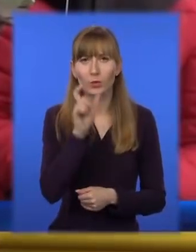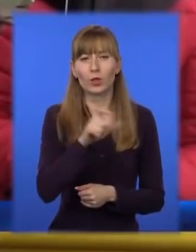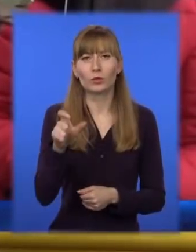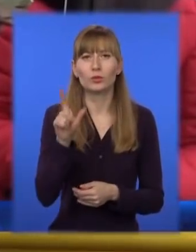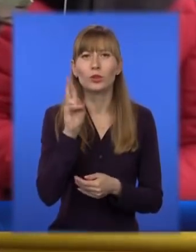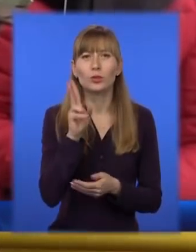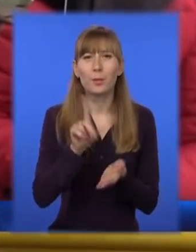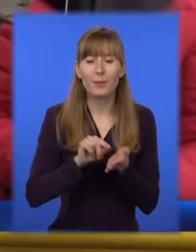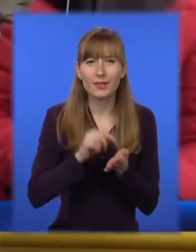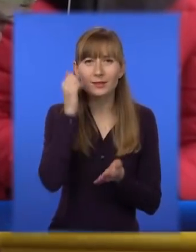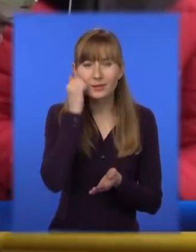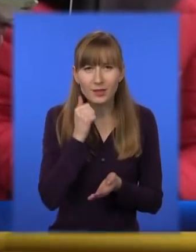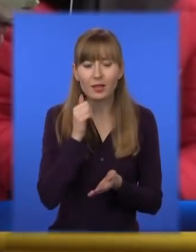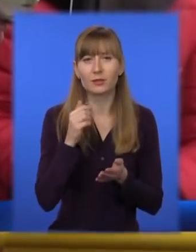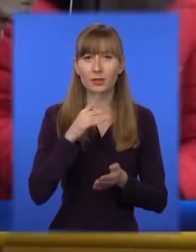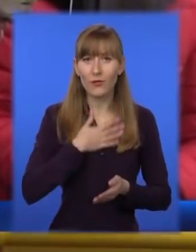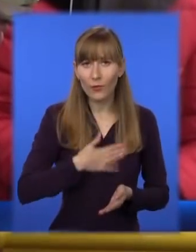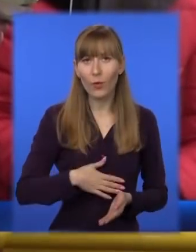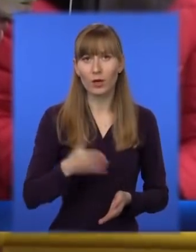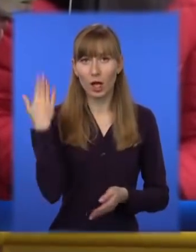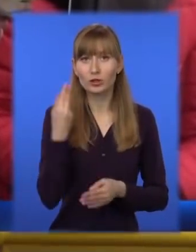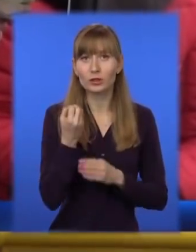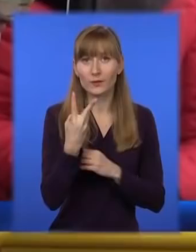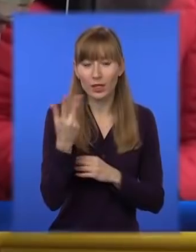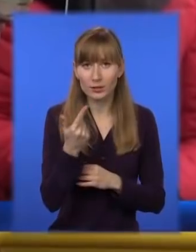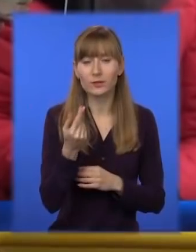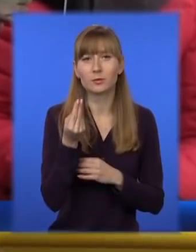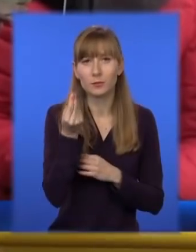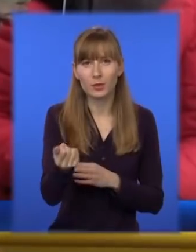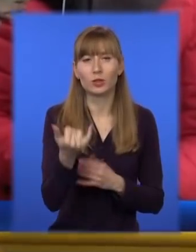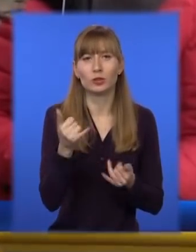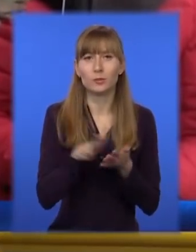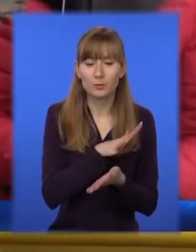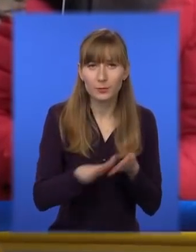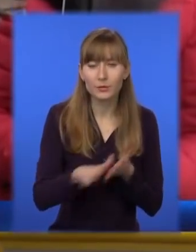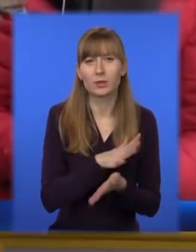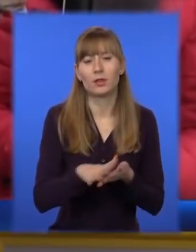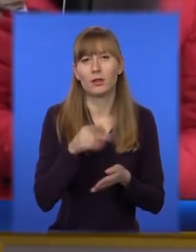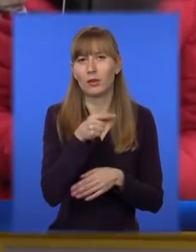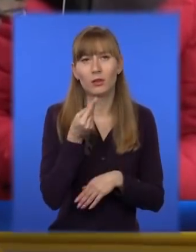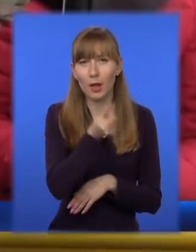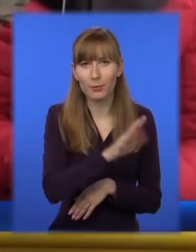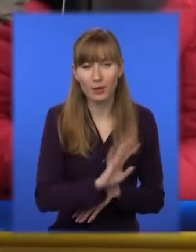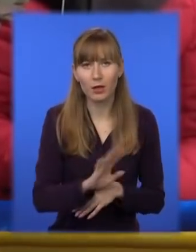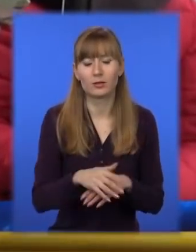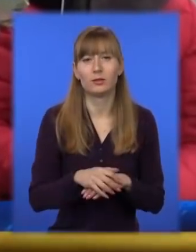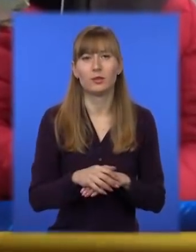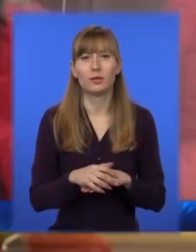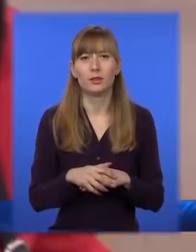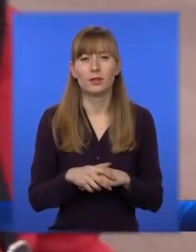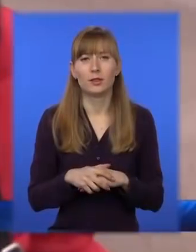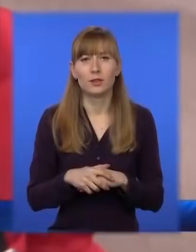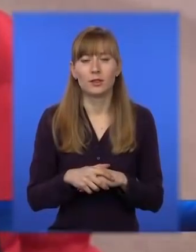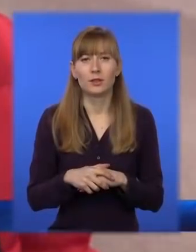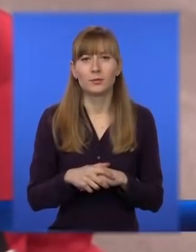довольні, що проїзд. У них вже проїзд там 12 гривень був, а зараз 4, вони не платять пенсіонери, а в них там пенсіонери